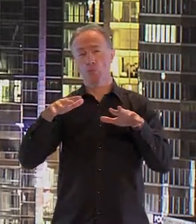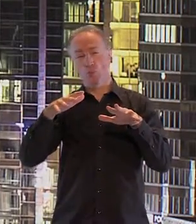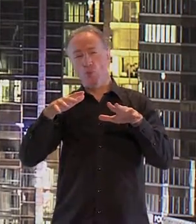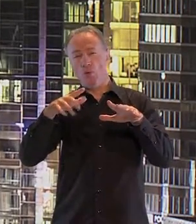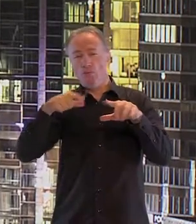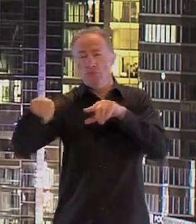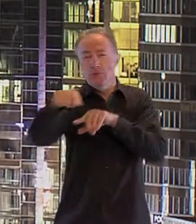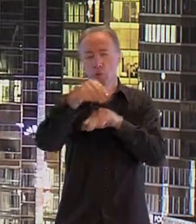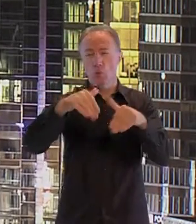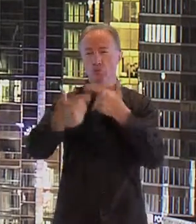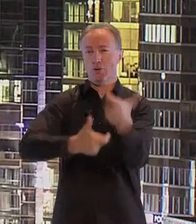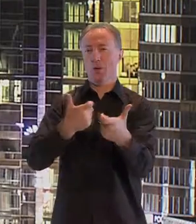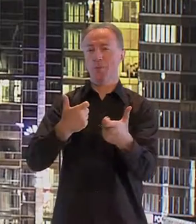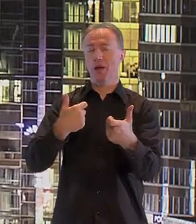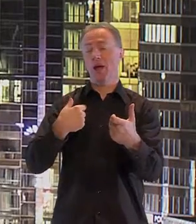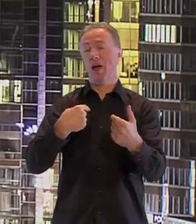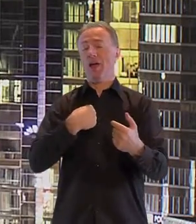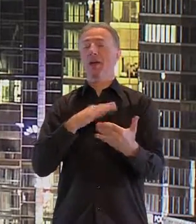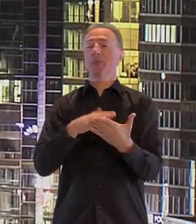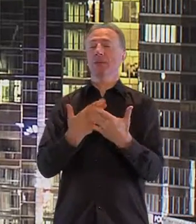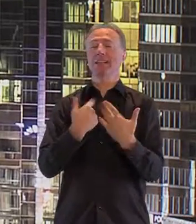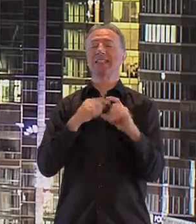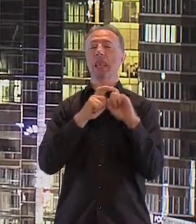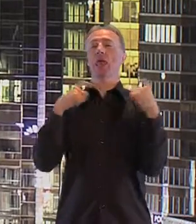senator niezależny, firmowany